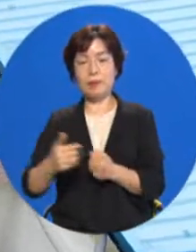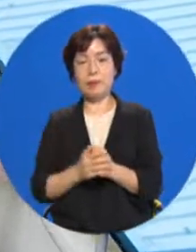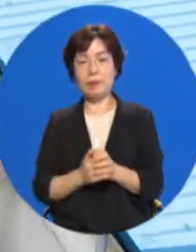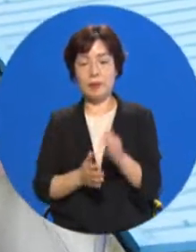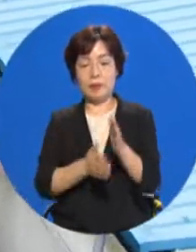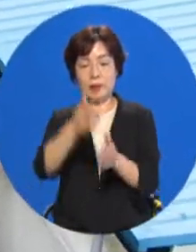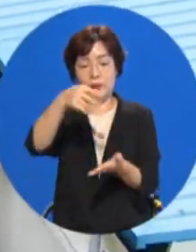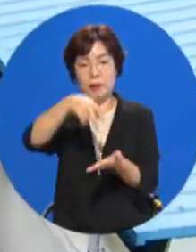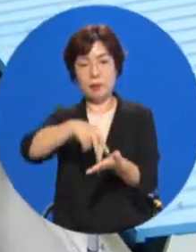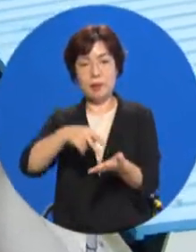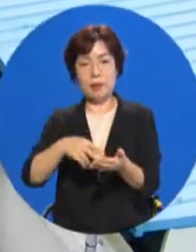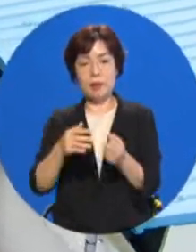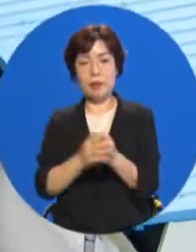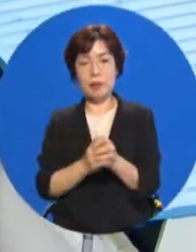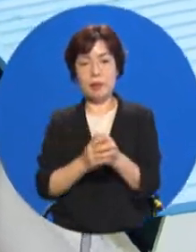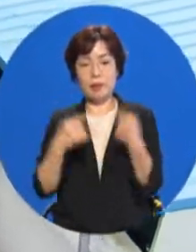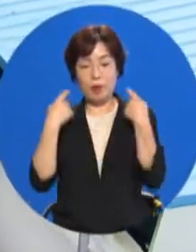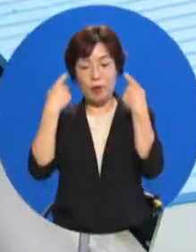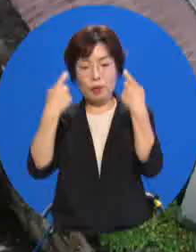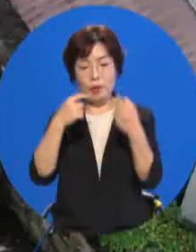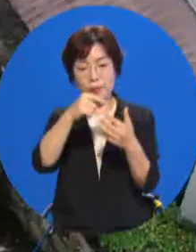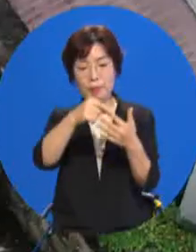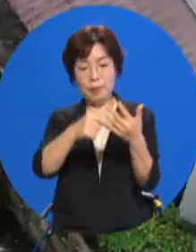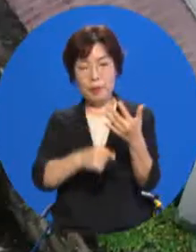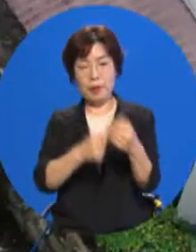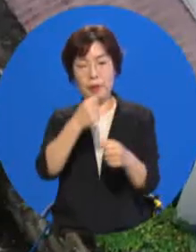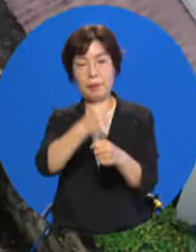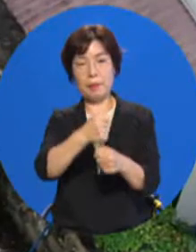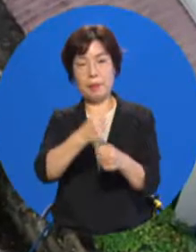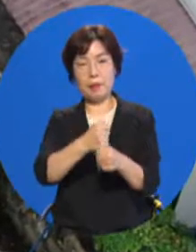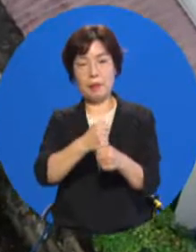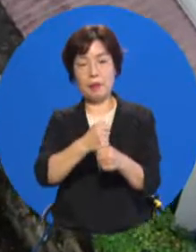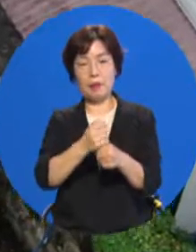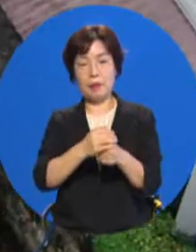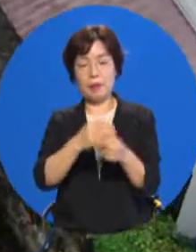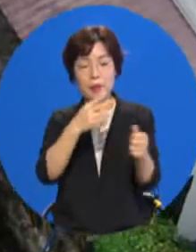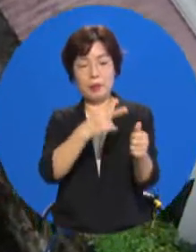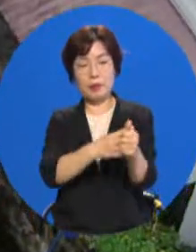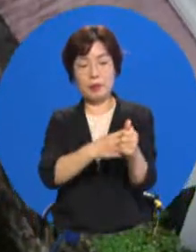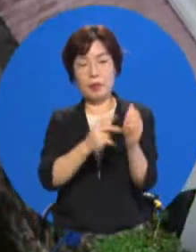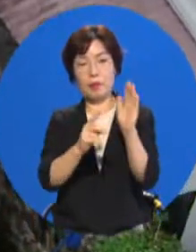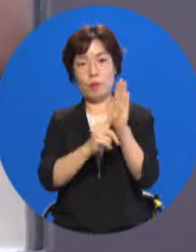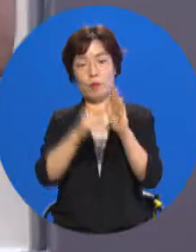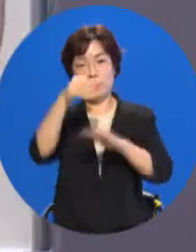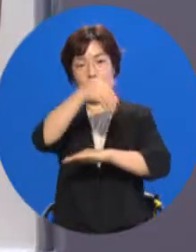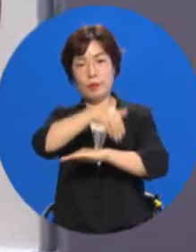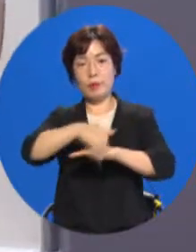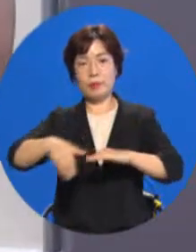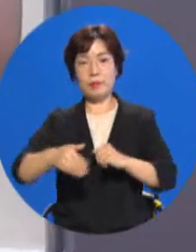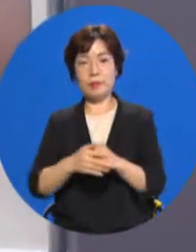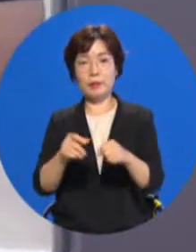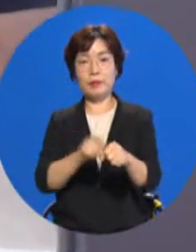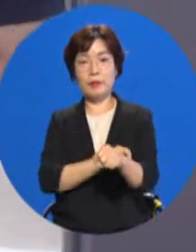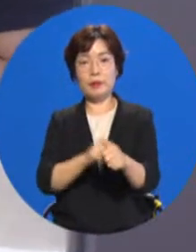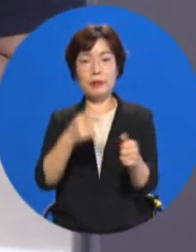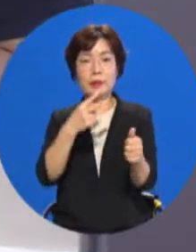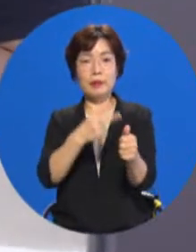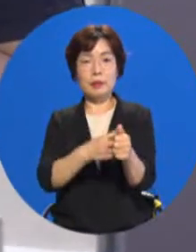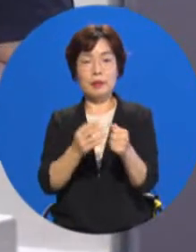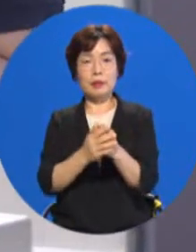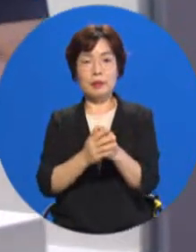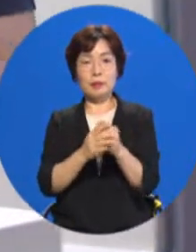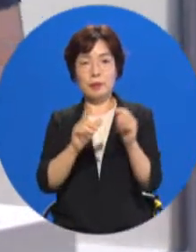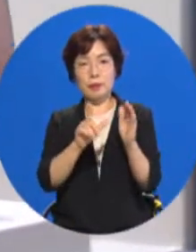광양시도 그의 행적을 따라 여행 일정을 개발해 적극적인 매천 알리기에 나설 계획입니다. 특히 선생께서